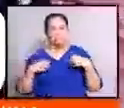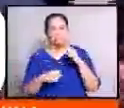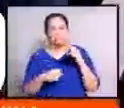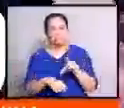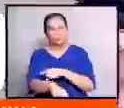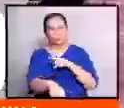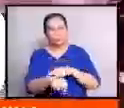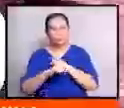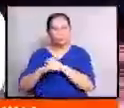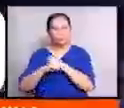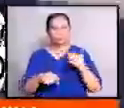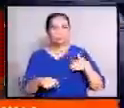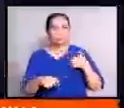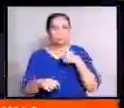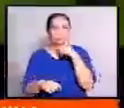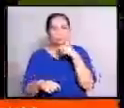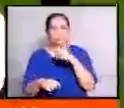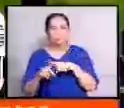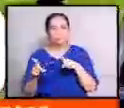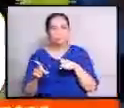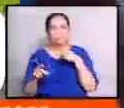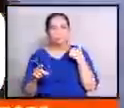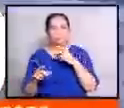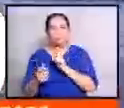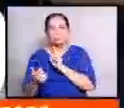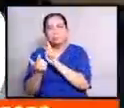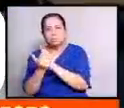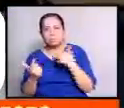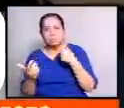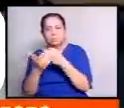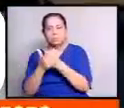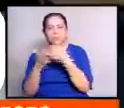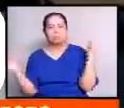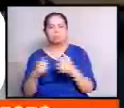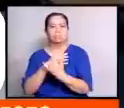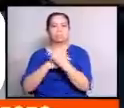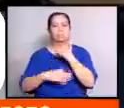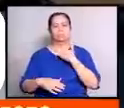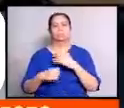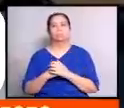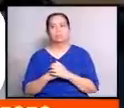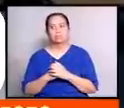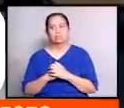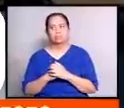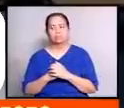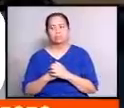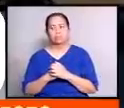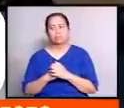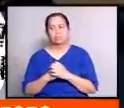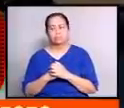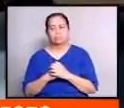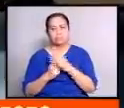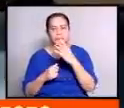na matagal na siyang may paghanga sa biktima. Pero hindi pa man siya nakakapanligaw, binasted na raw siya ni Sheva. Nakahiga po.